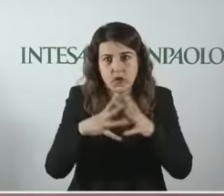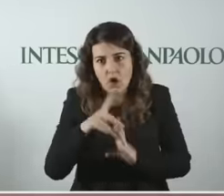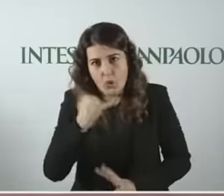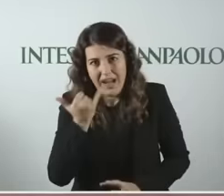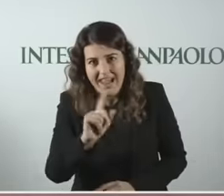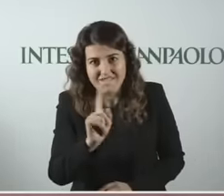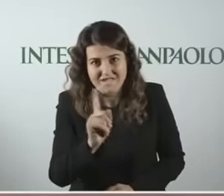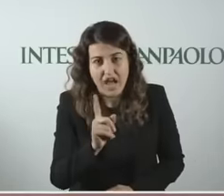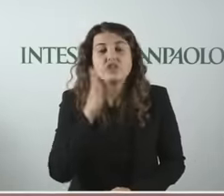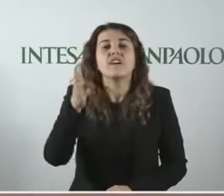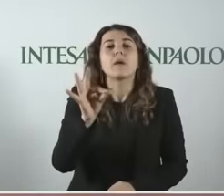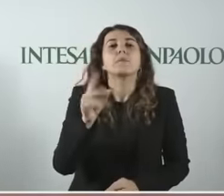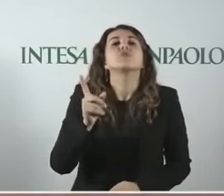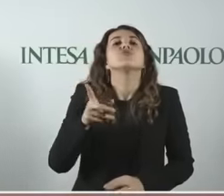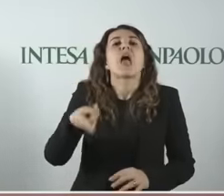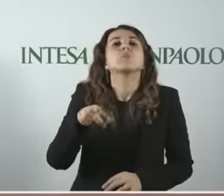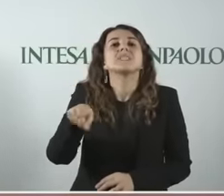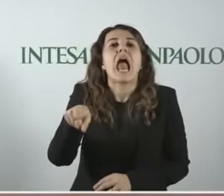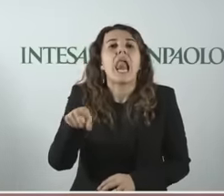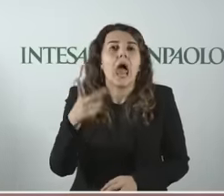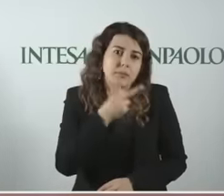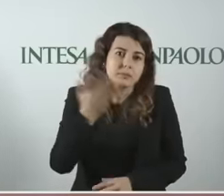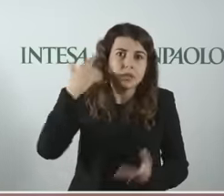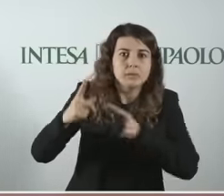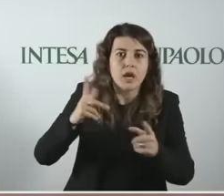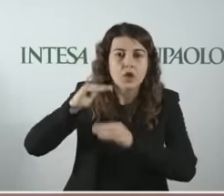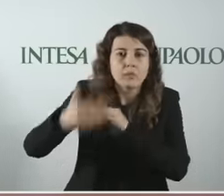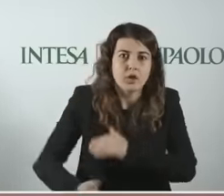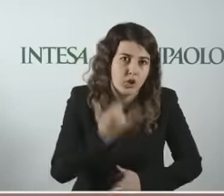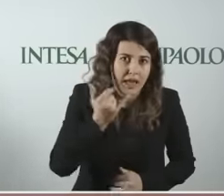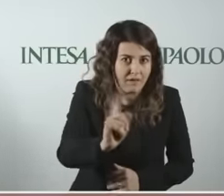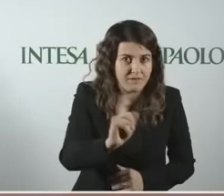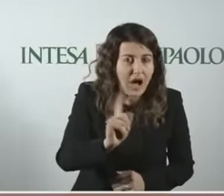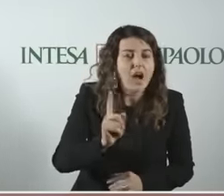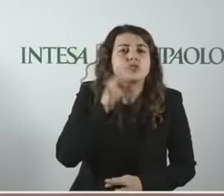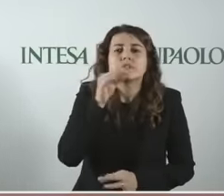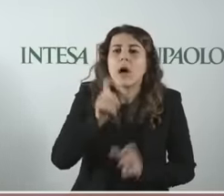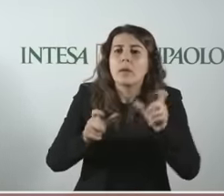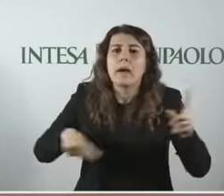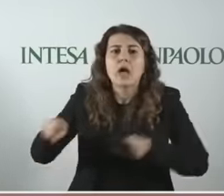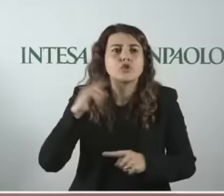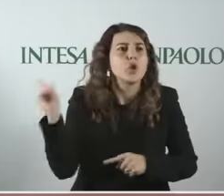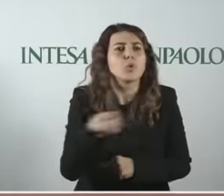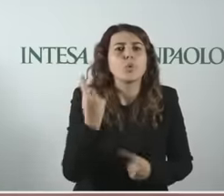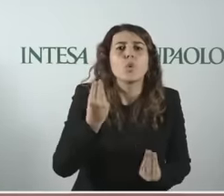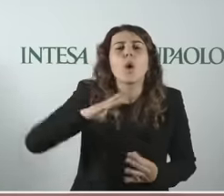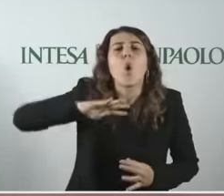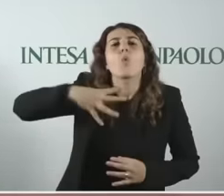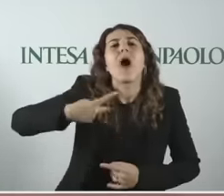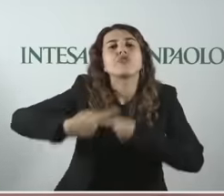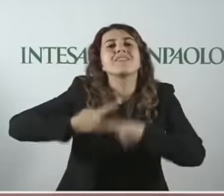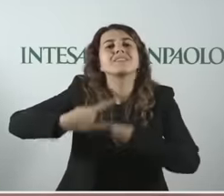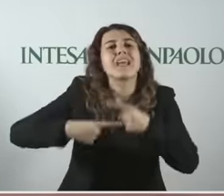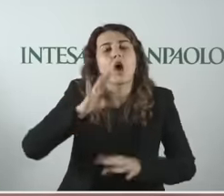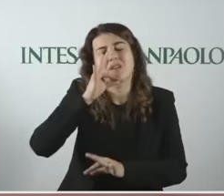peregrinaggio a Gerusalemme per un cristiano del Medioevo era Chiaramente la cosa più importante in assoluto e infatti noi fin dal iarto secolo